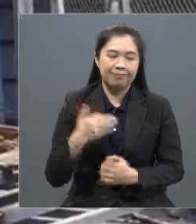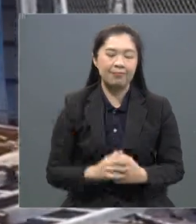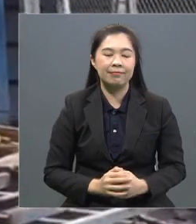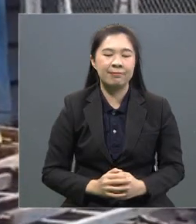คะ